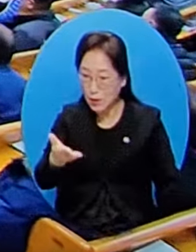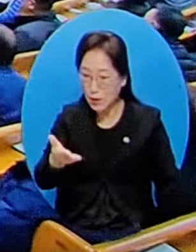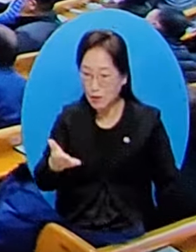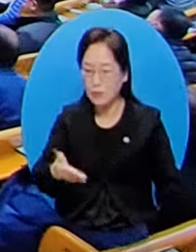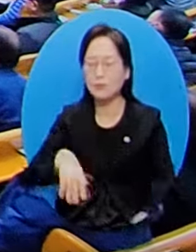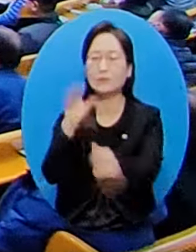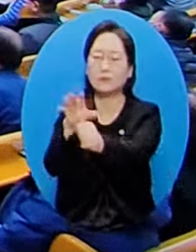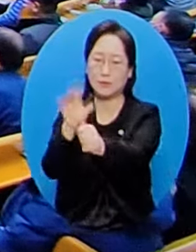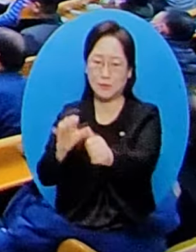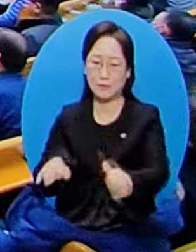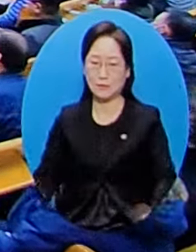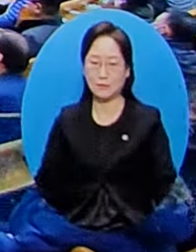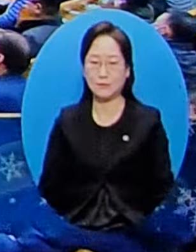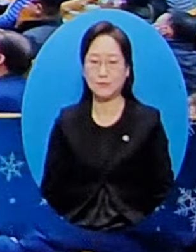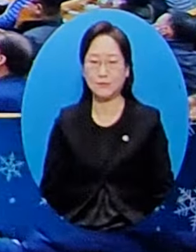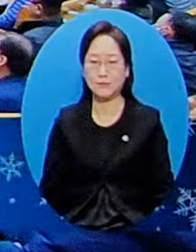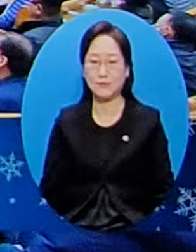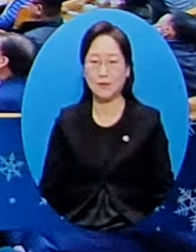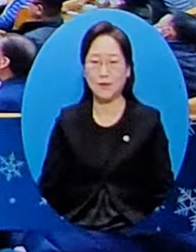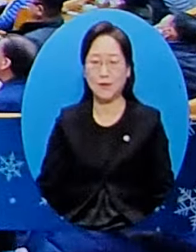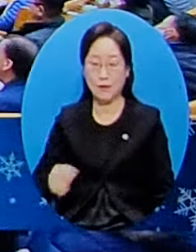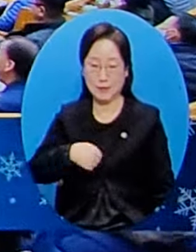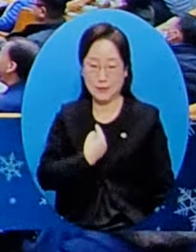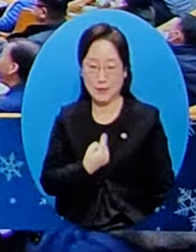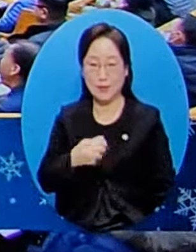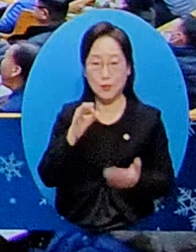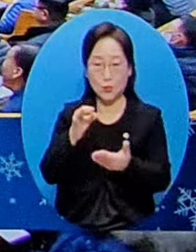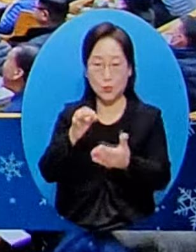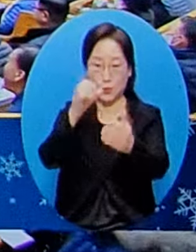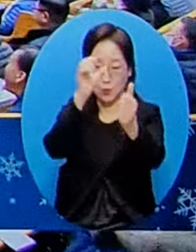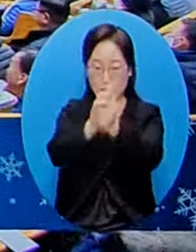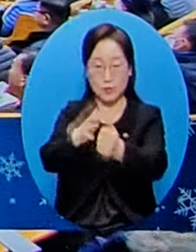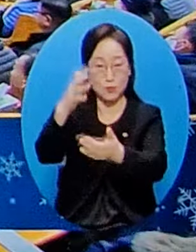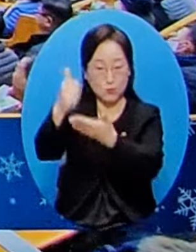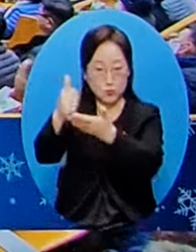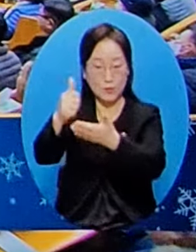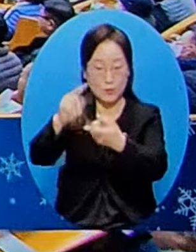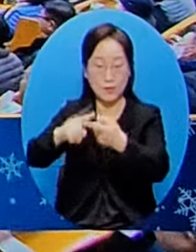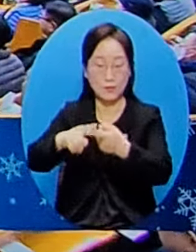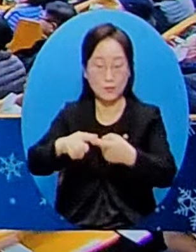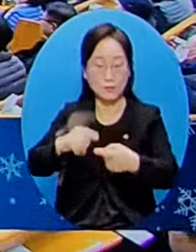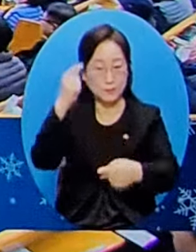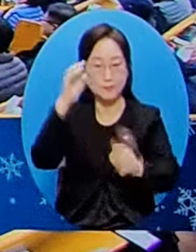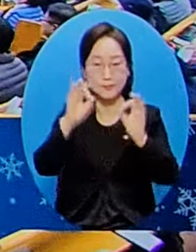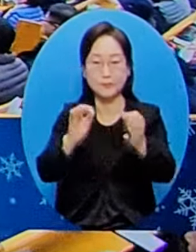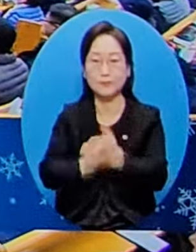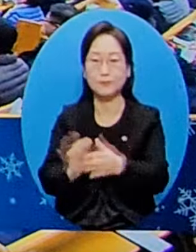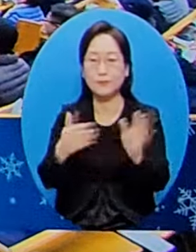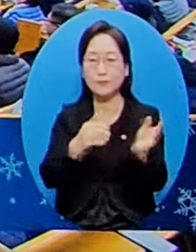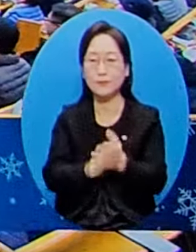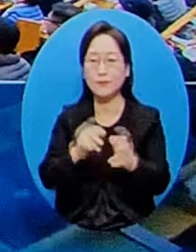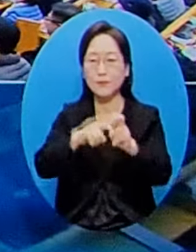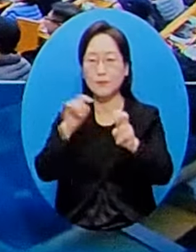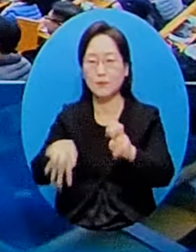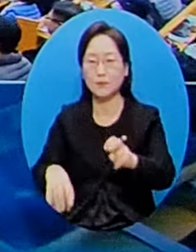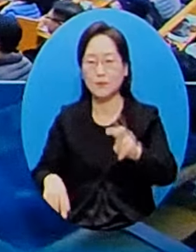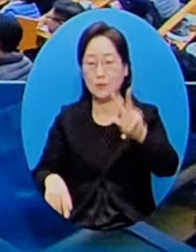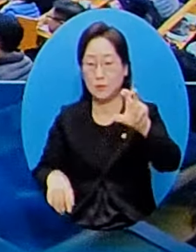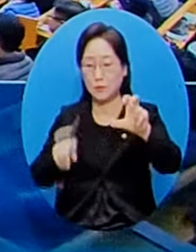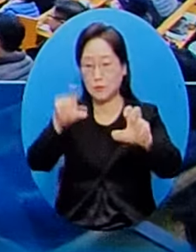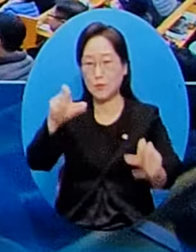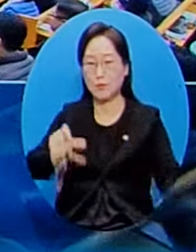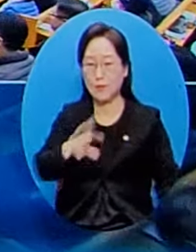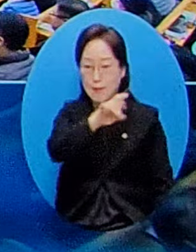책망했습니다. 먼저 자기의 소유를 맡긴 주인에 대해서 함께 생각해 보기 원합니다. 마태복음 25장 15절입니다. 각각